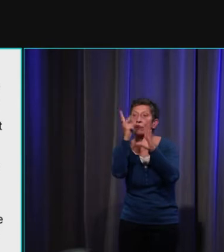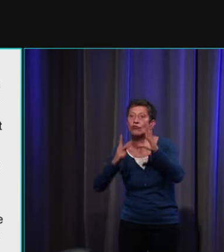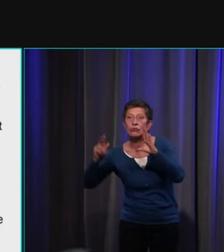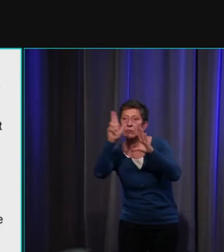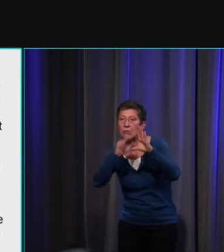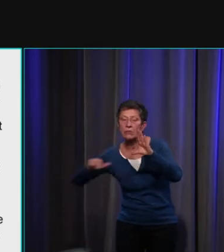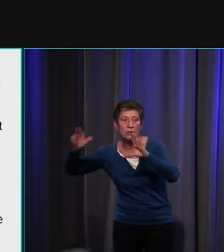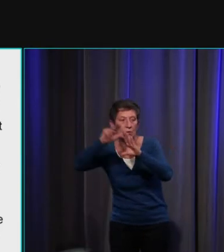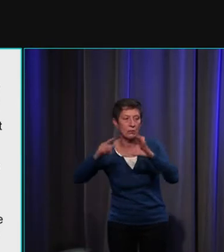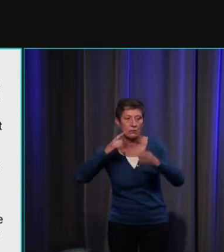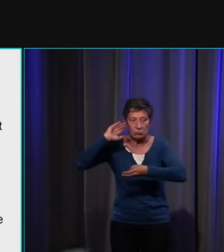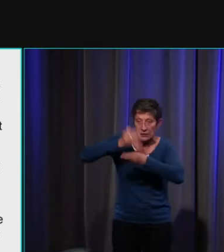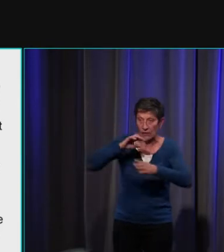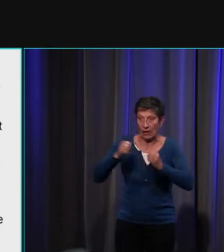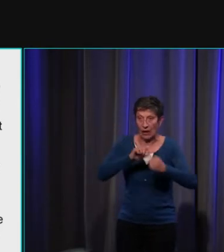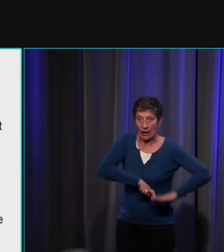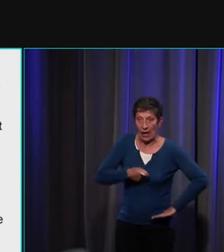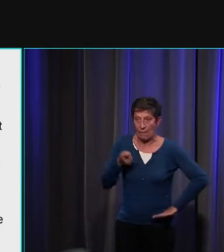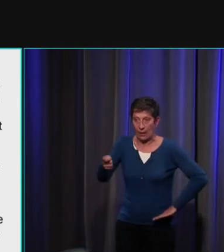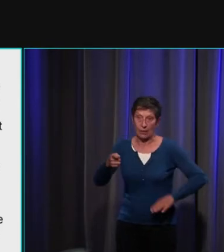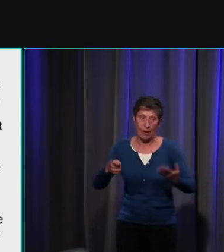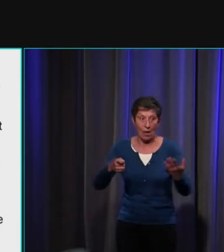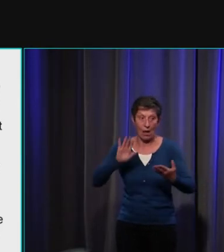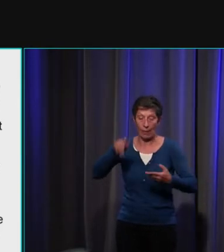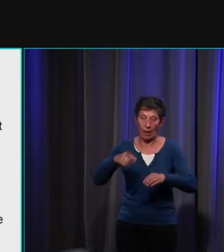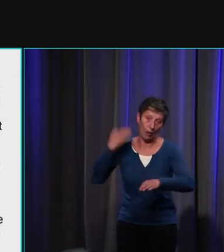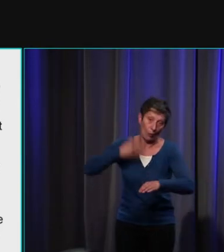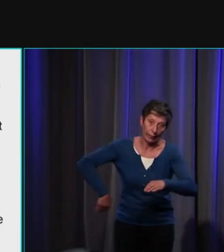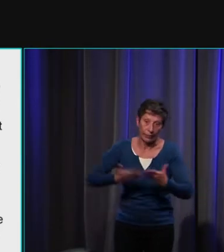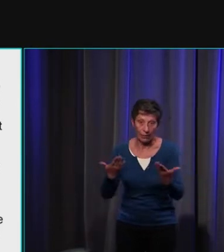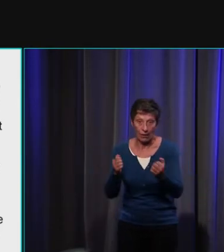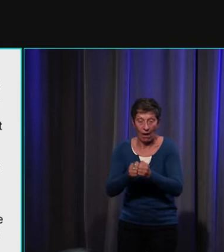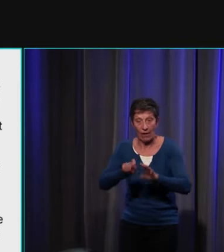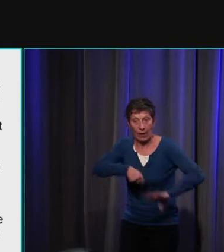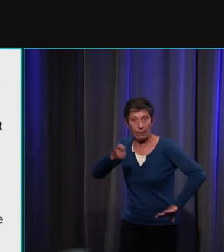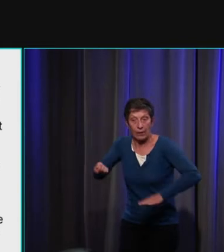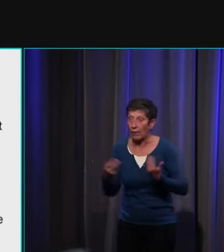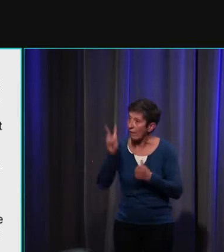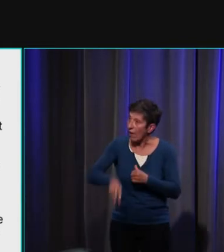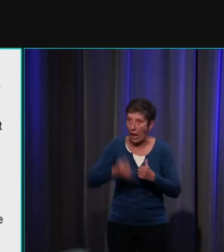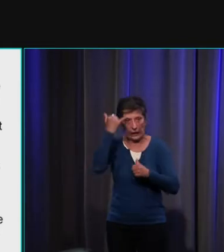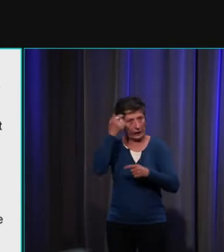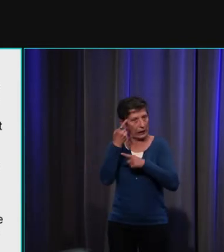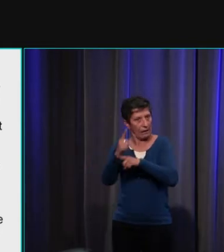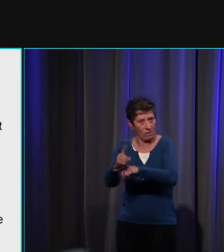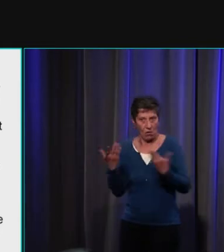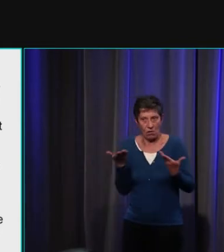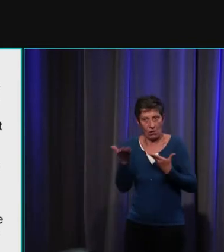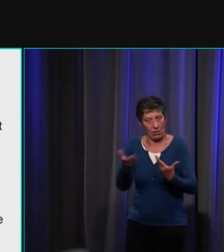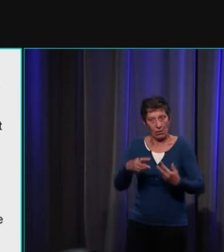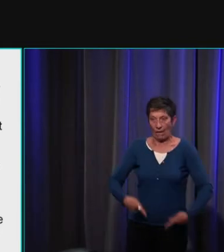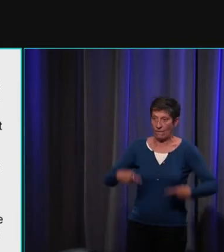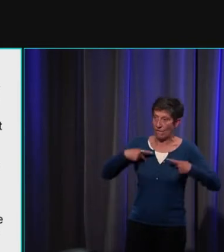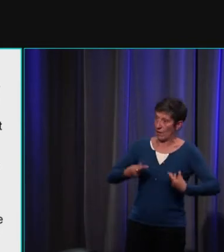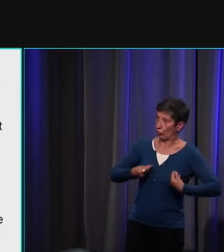médiévale en tenant une épée mais c'est l'épée qui l'a décapitée parce que ces gens pour leurs idées ont donné leur vie comme le christ sans coup férir